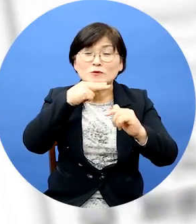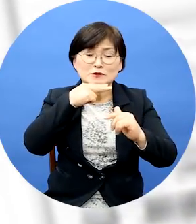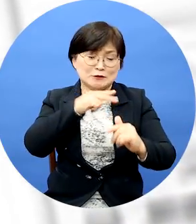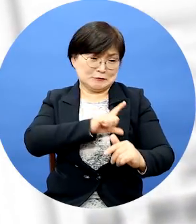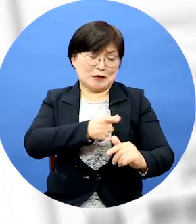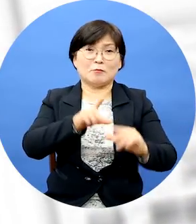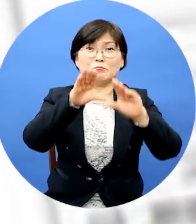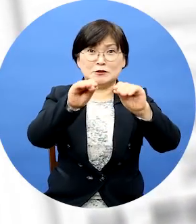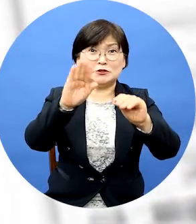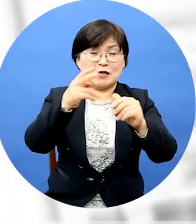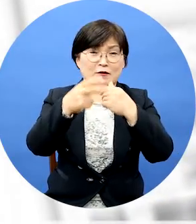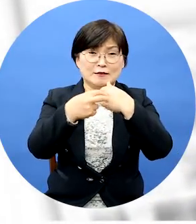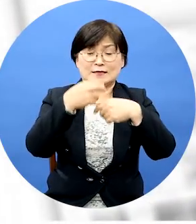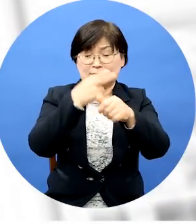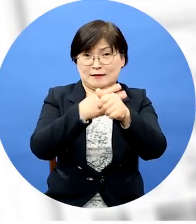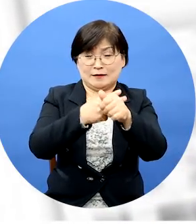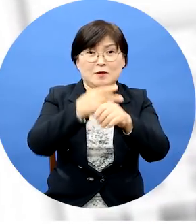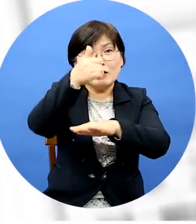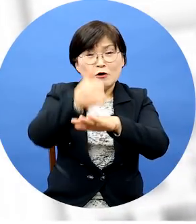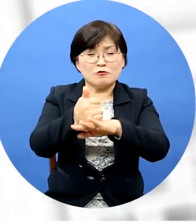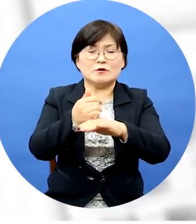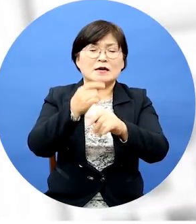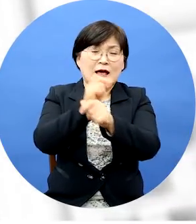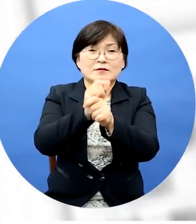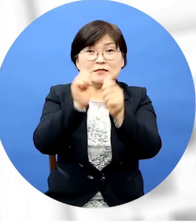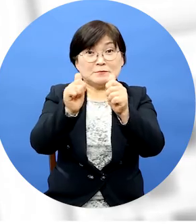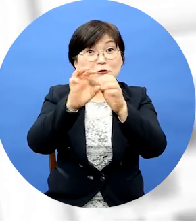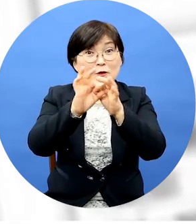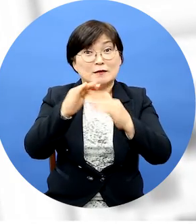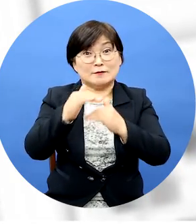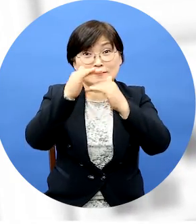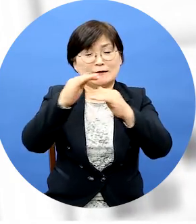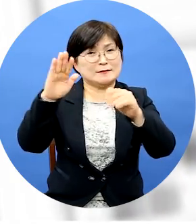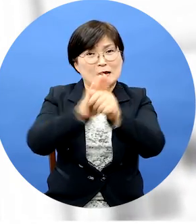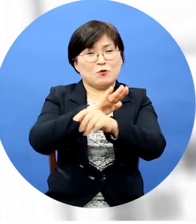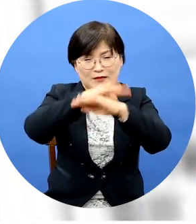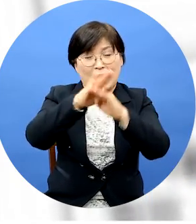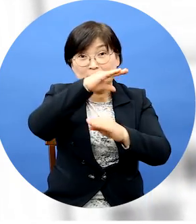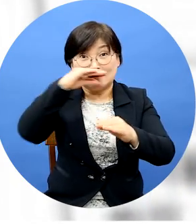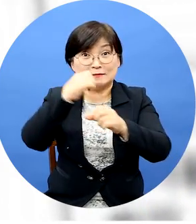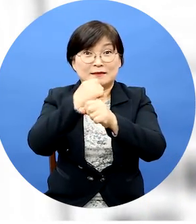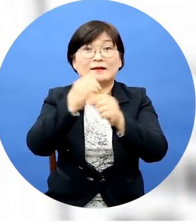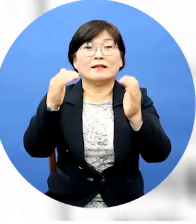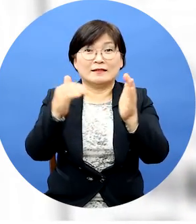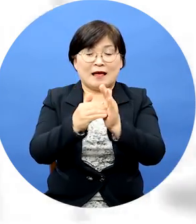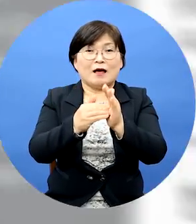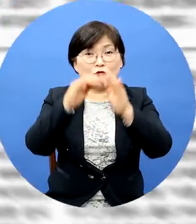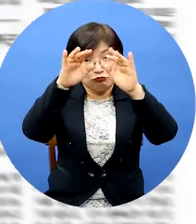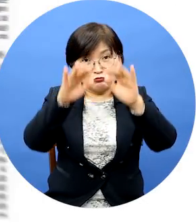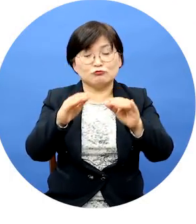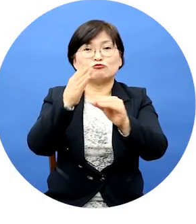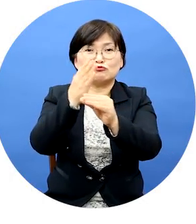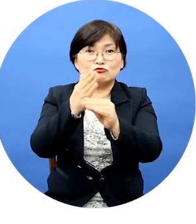면허 정지를 통보받은 의사. 결국 행정심판을 통해 절차상의 오류를 바로잡았습니다.